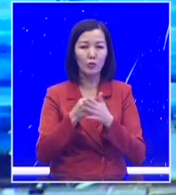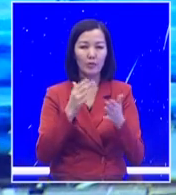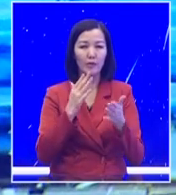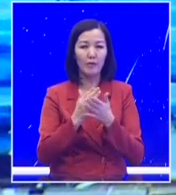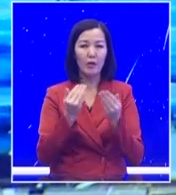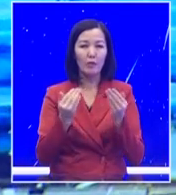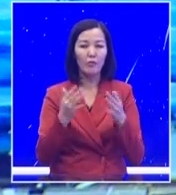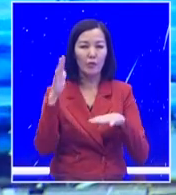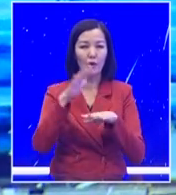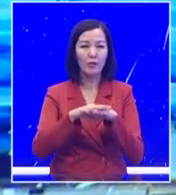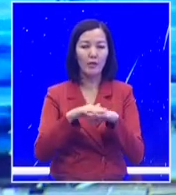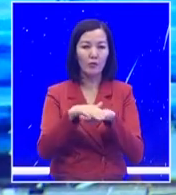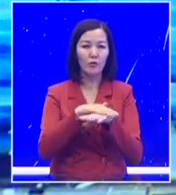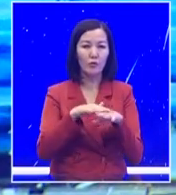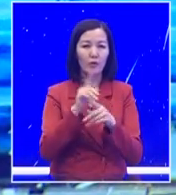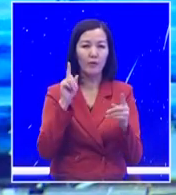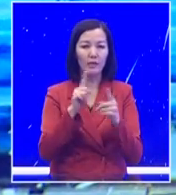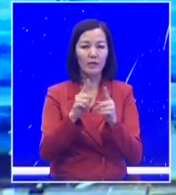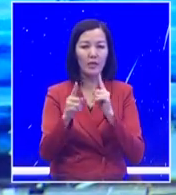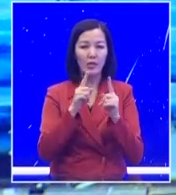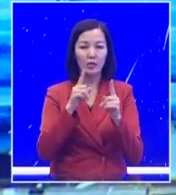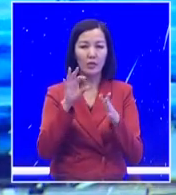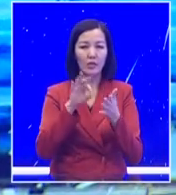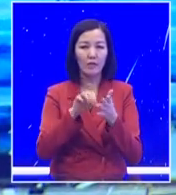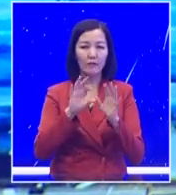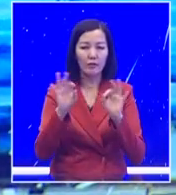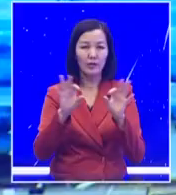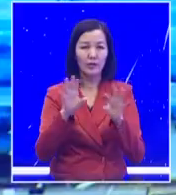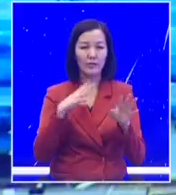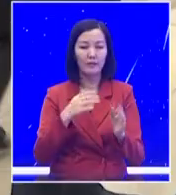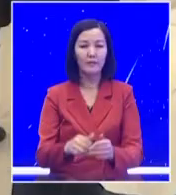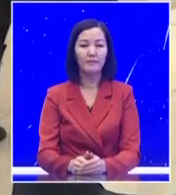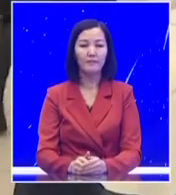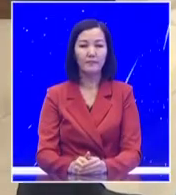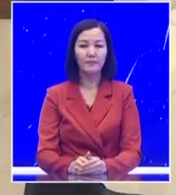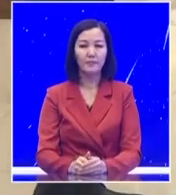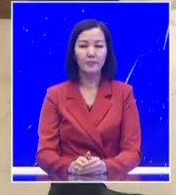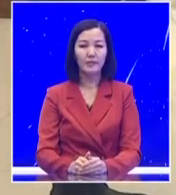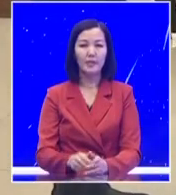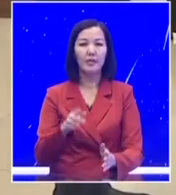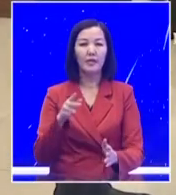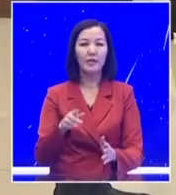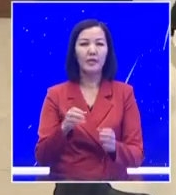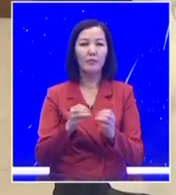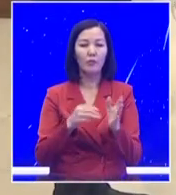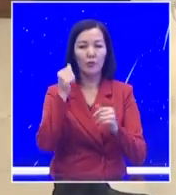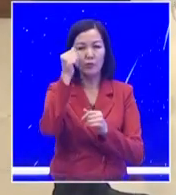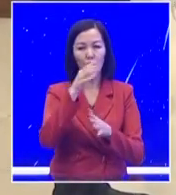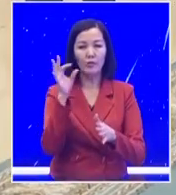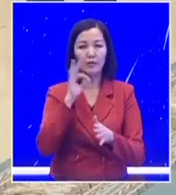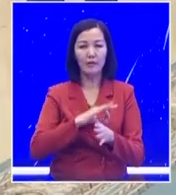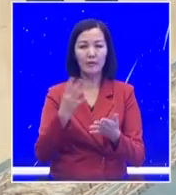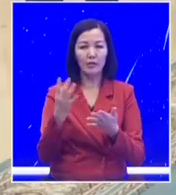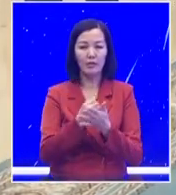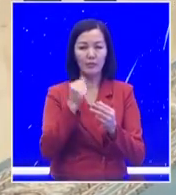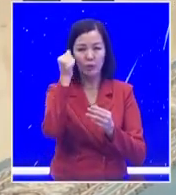екен. Бұл туралы аудан әкімі тұрғындармен кездескен есепті жиында айтты. 2019 ала көлдіктер үшін табысты да